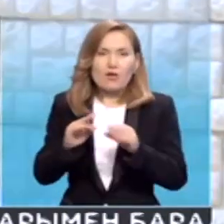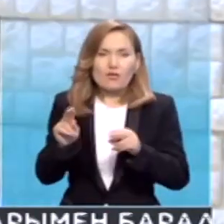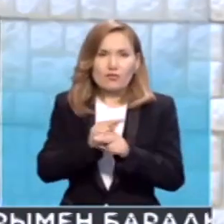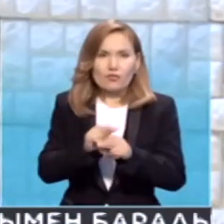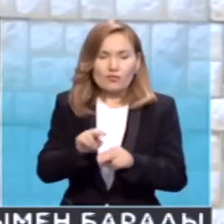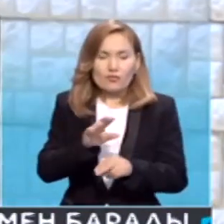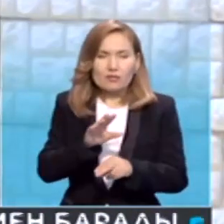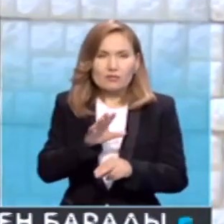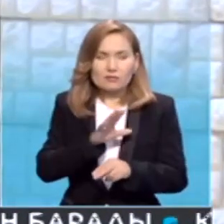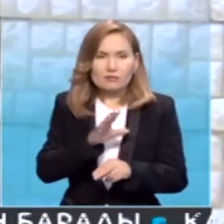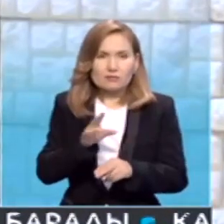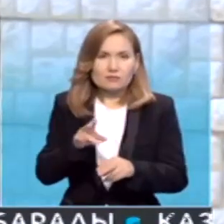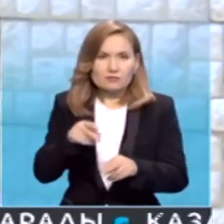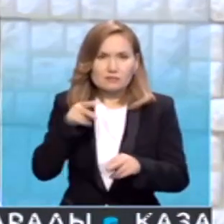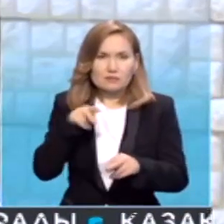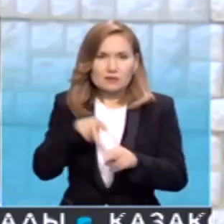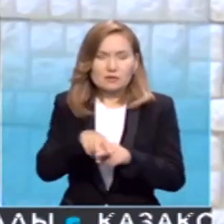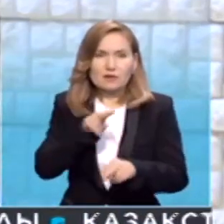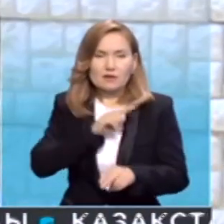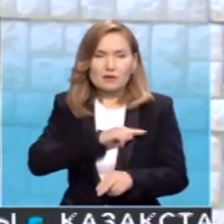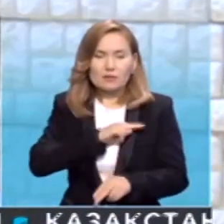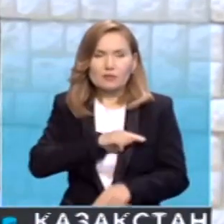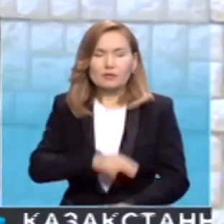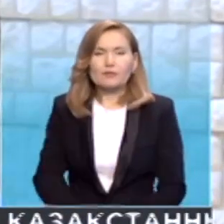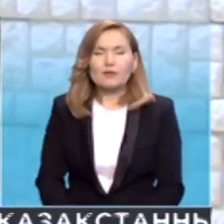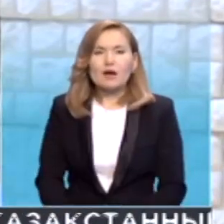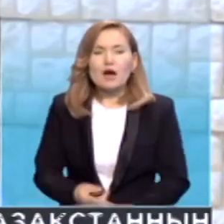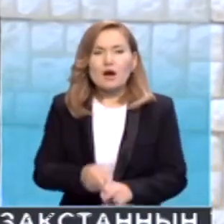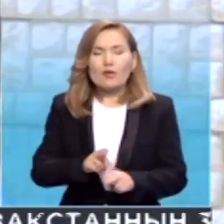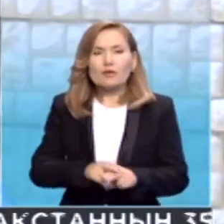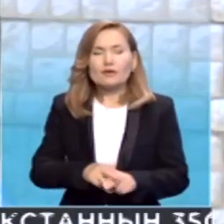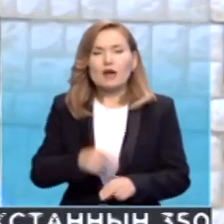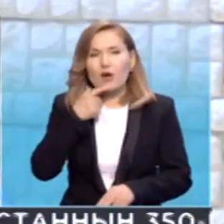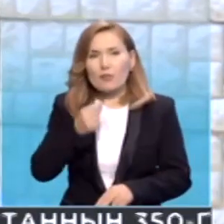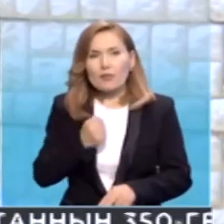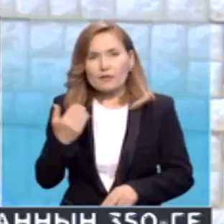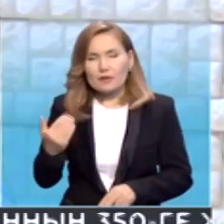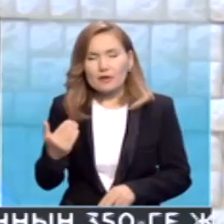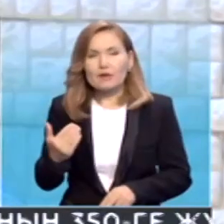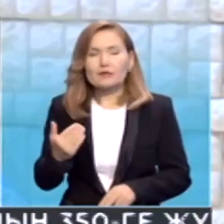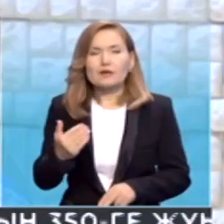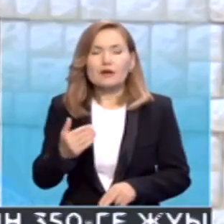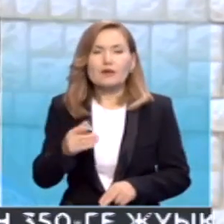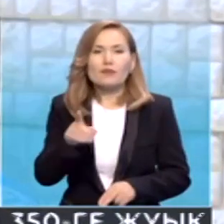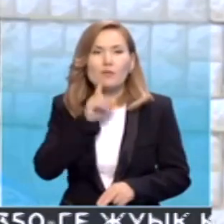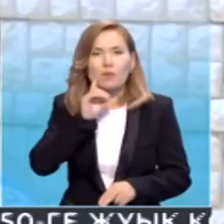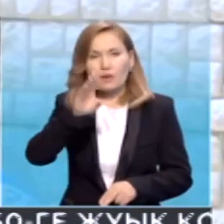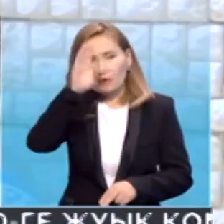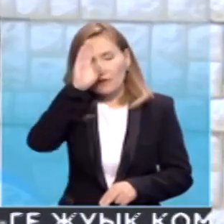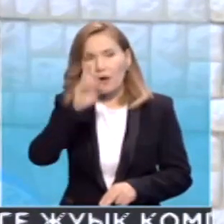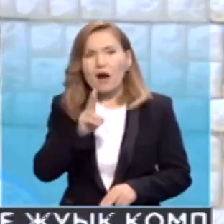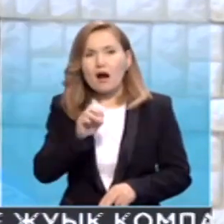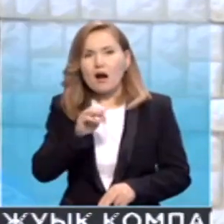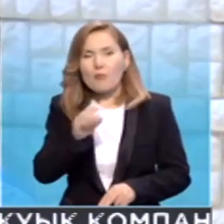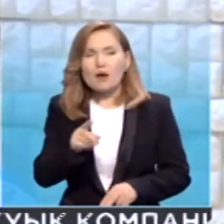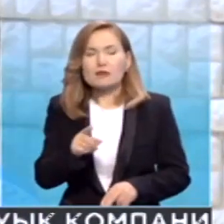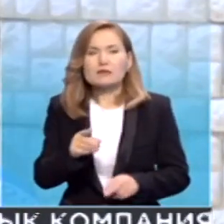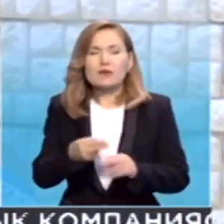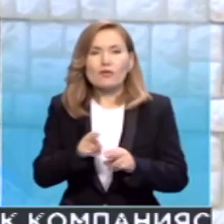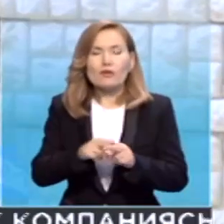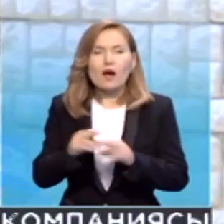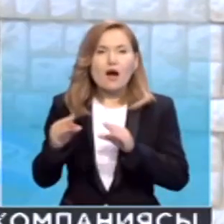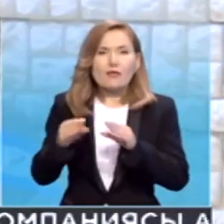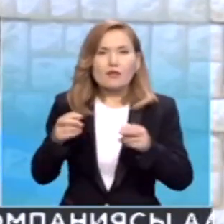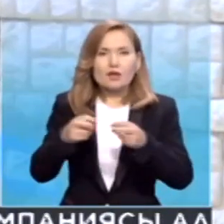сержант Тұрсынбаев, автокөлік, КамАЗ автокөлігінің артқы дөңгелегін үрлеу барысында дөңгелек